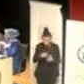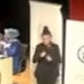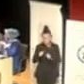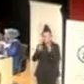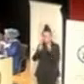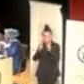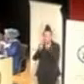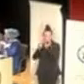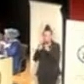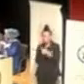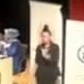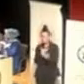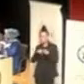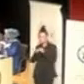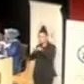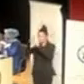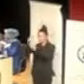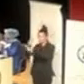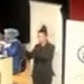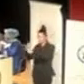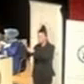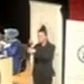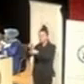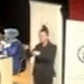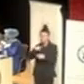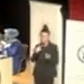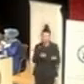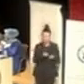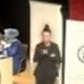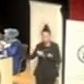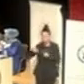platforma yüklenmesi yine bakanlığımız personelince sağlanıyor.